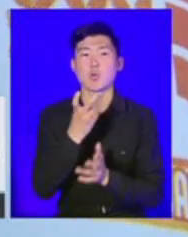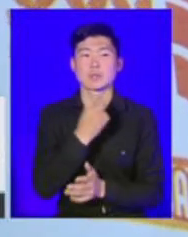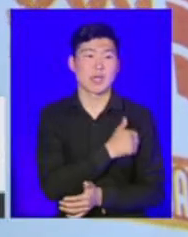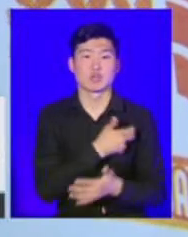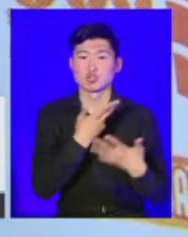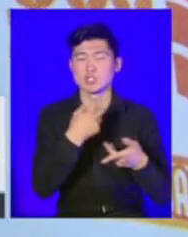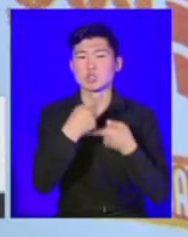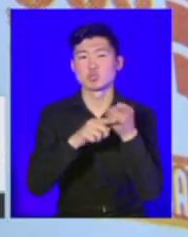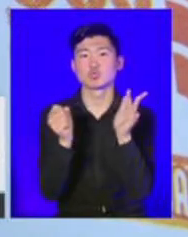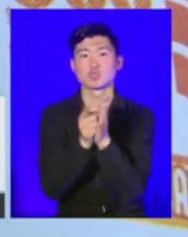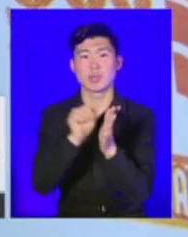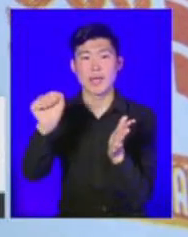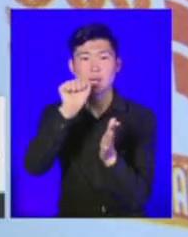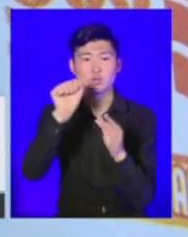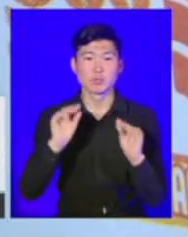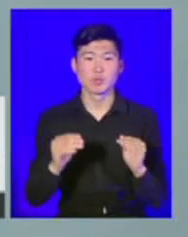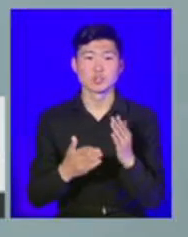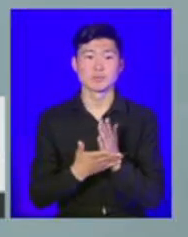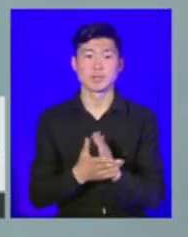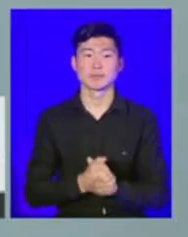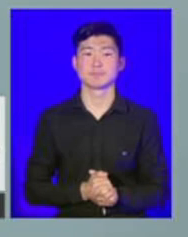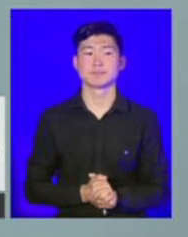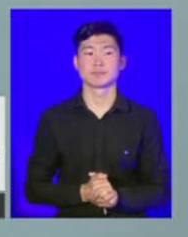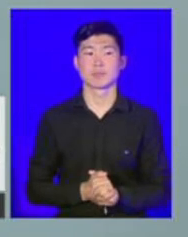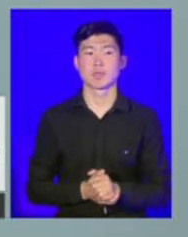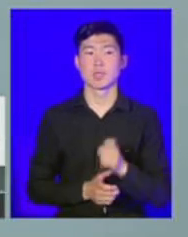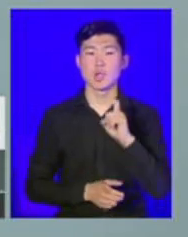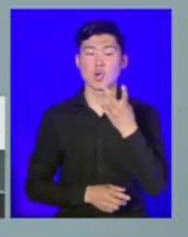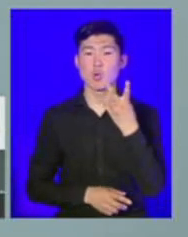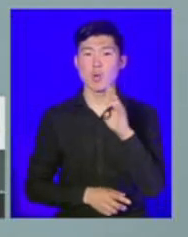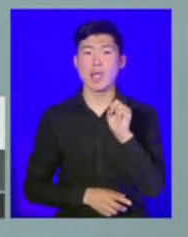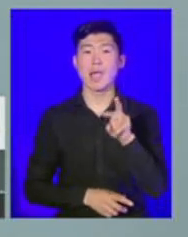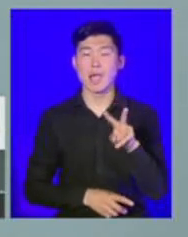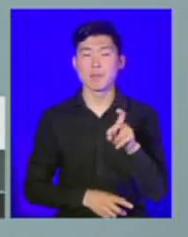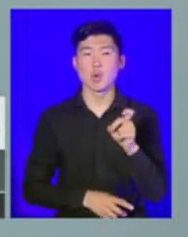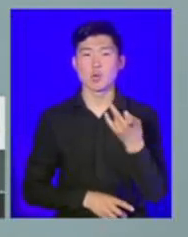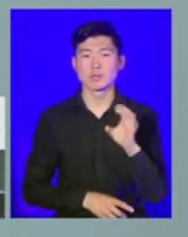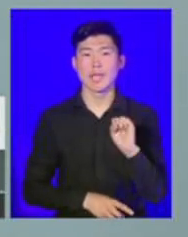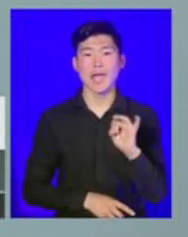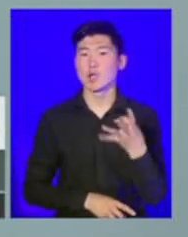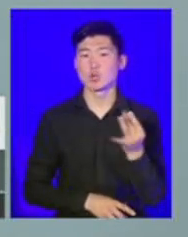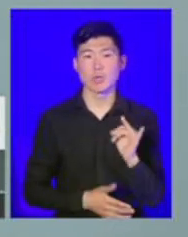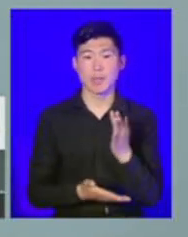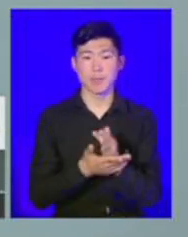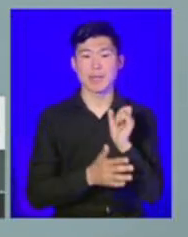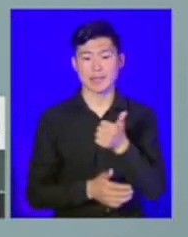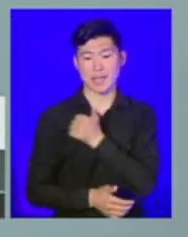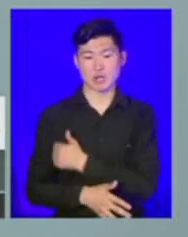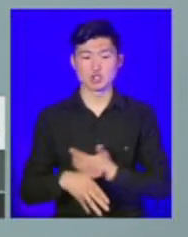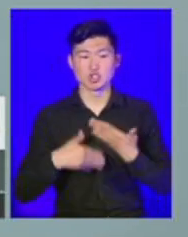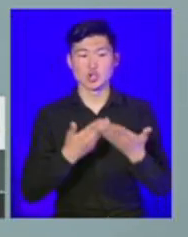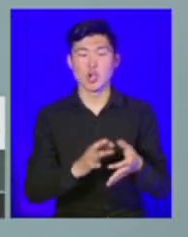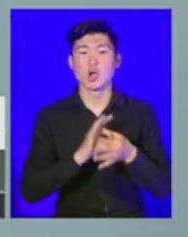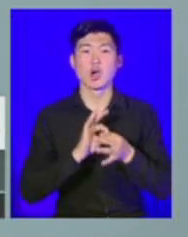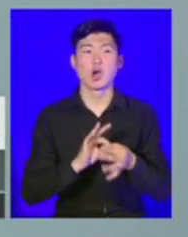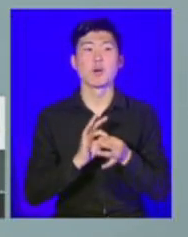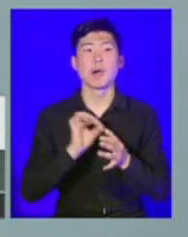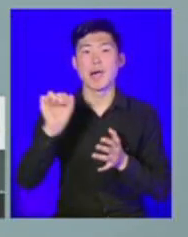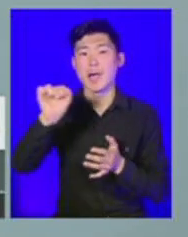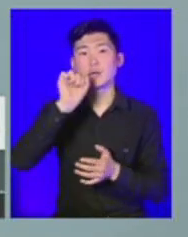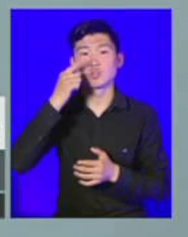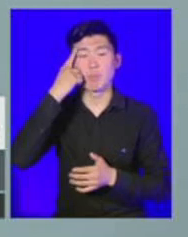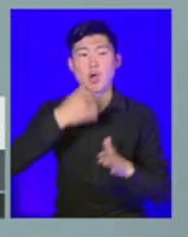чухал асуудал болоод байгаа юм. Хүн амын хүнсний эрүүл аюулгүй байдлыг хангахтай холбоотой асуудал дээр Монгол